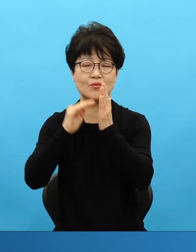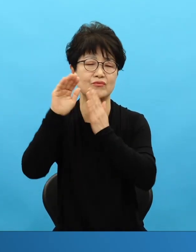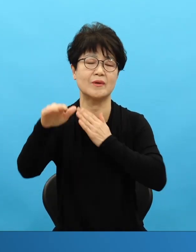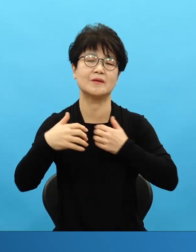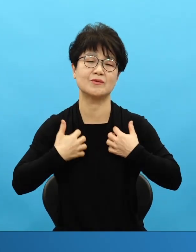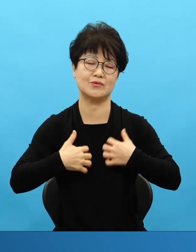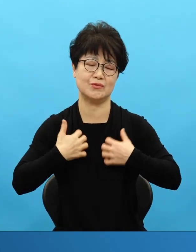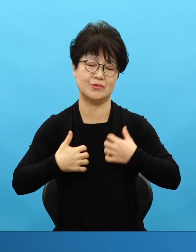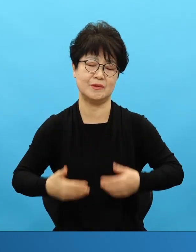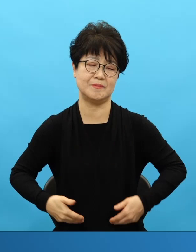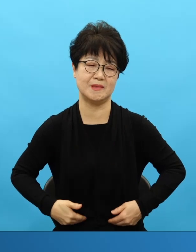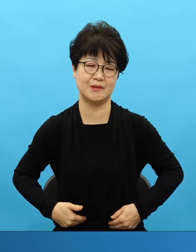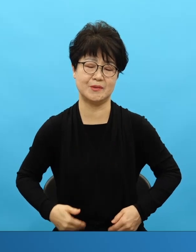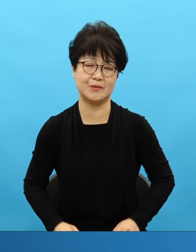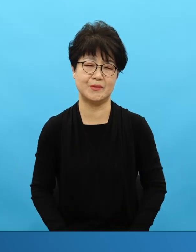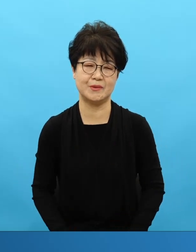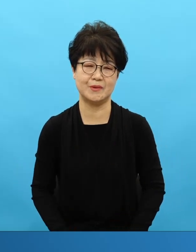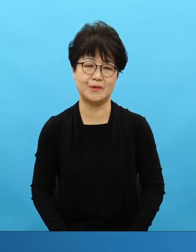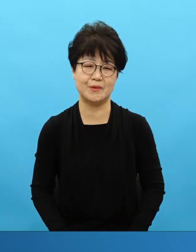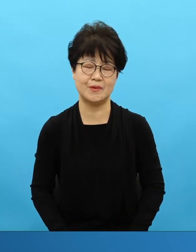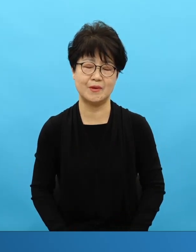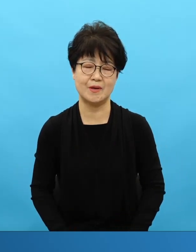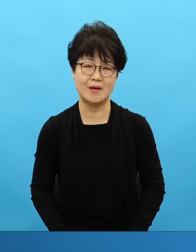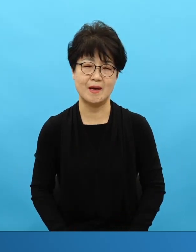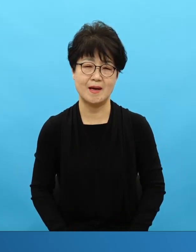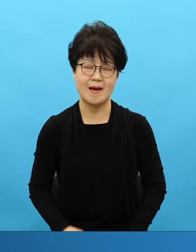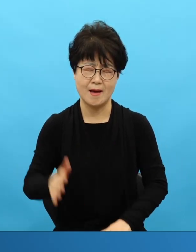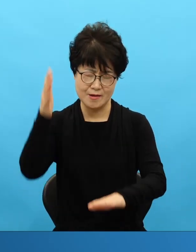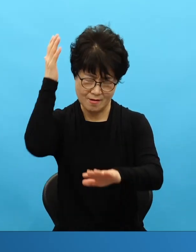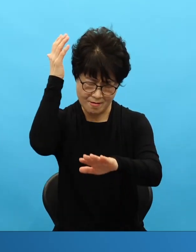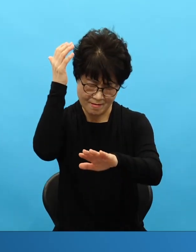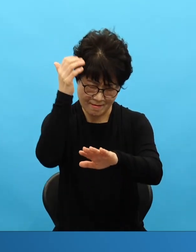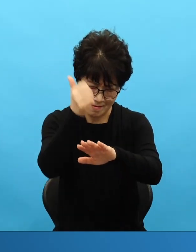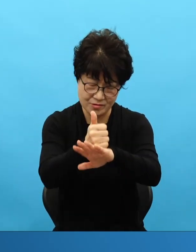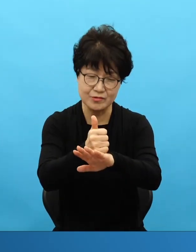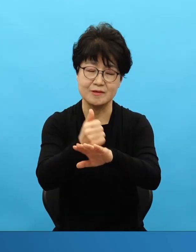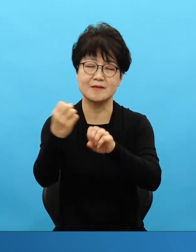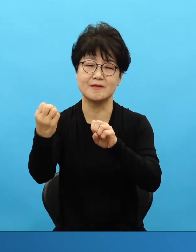prayer. 그러면 반드시 응답이 옵니다. Then rightfully the answer will come.